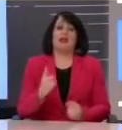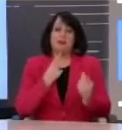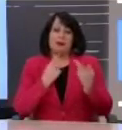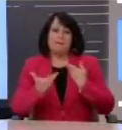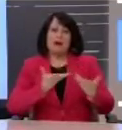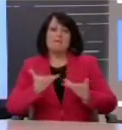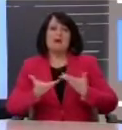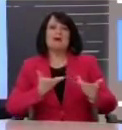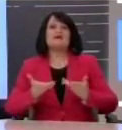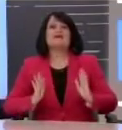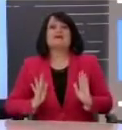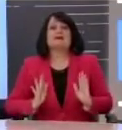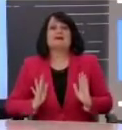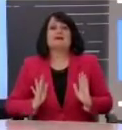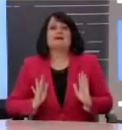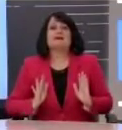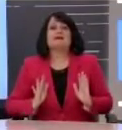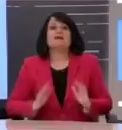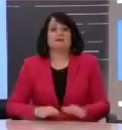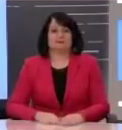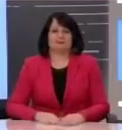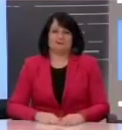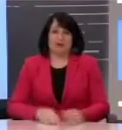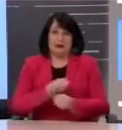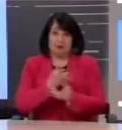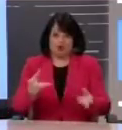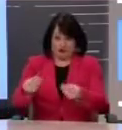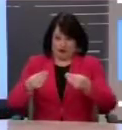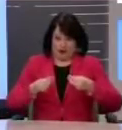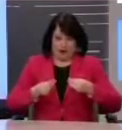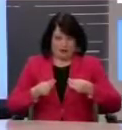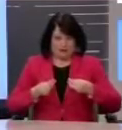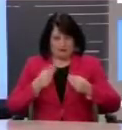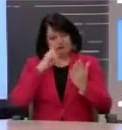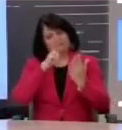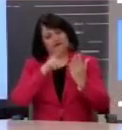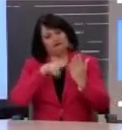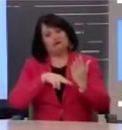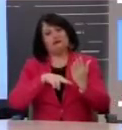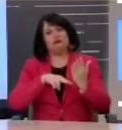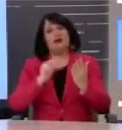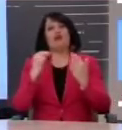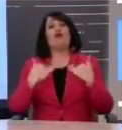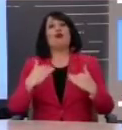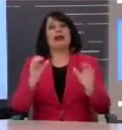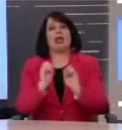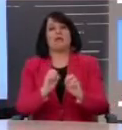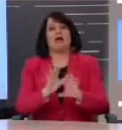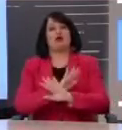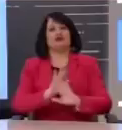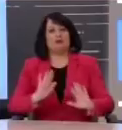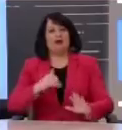διαπραγμάτευση. Θα λάβουμε επίσημα την προσφορά, θα ενημερωθεί όπως προείπε η Βουλή,